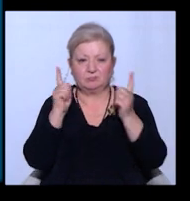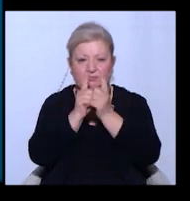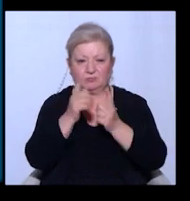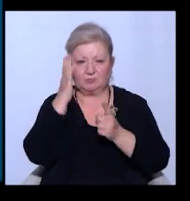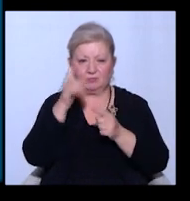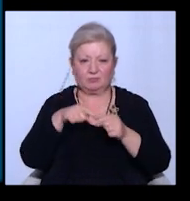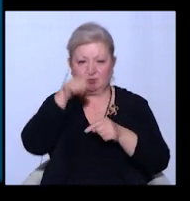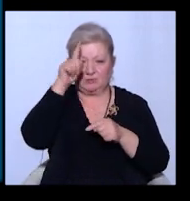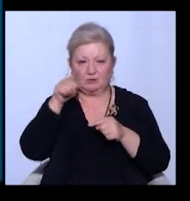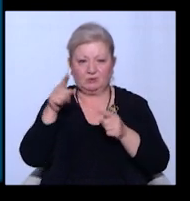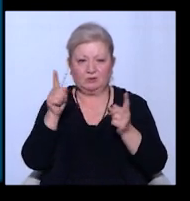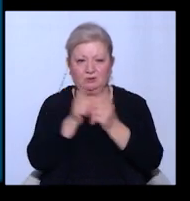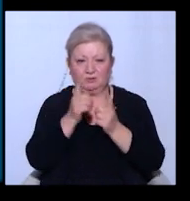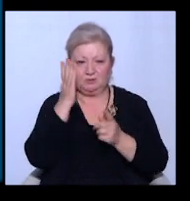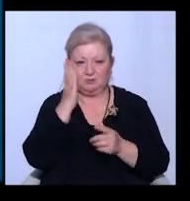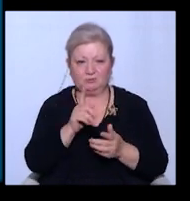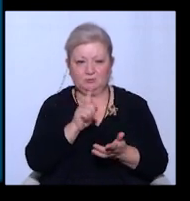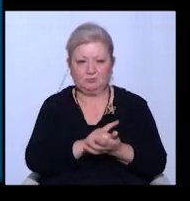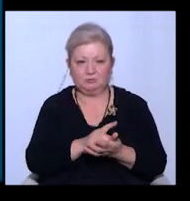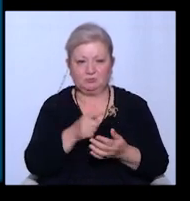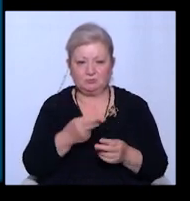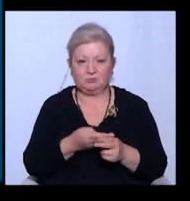აუცილებლად შეხვდებიან ერთმანეთს.